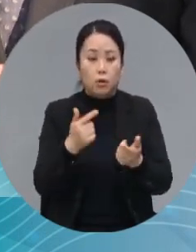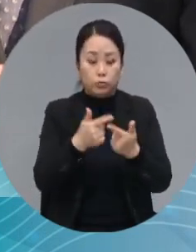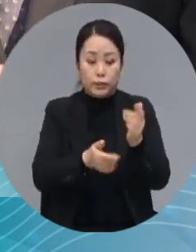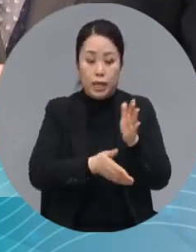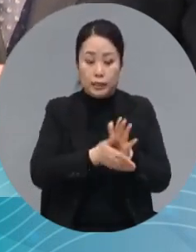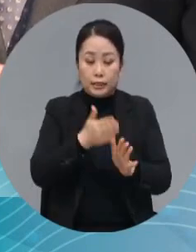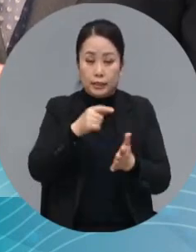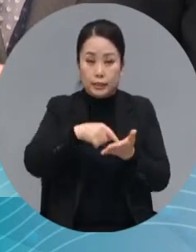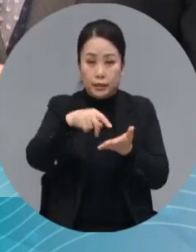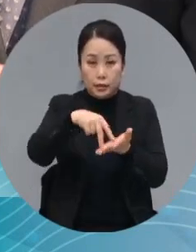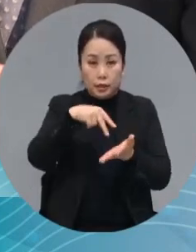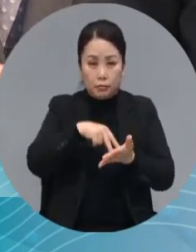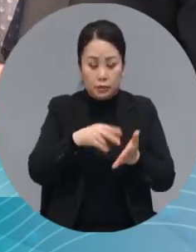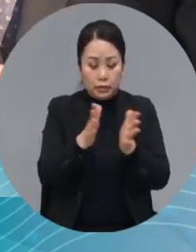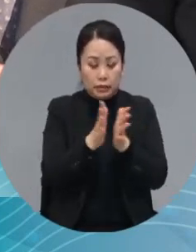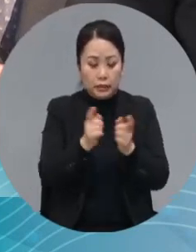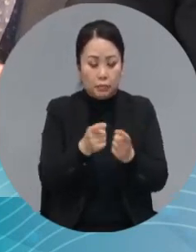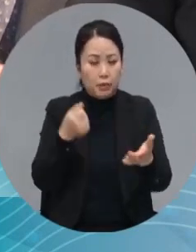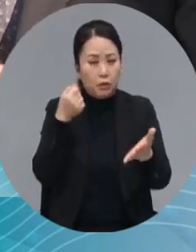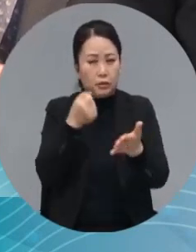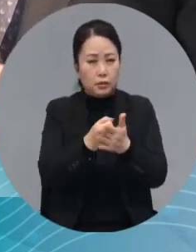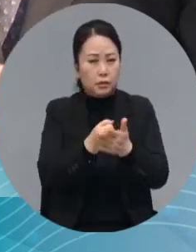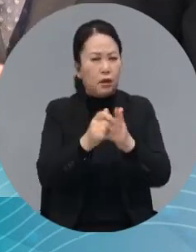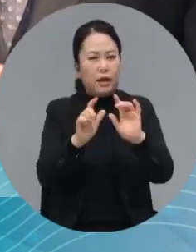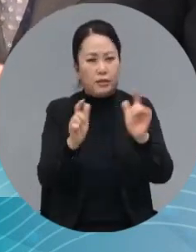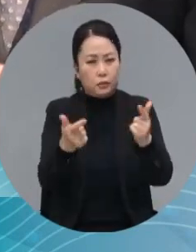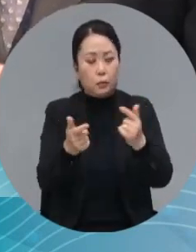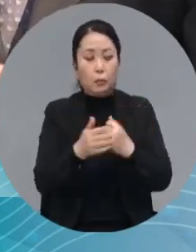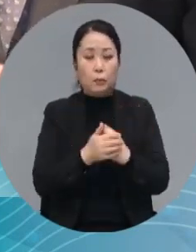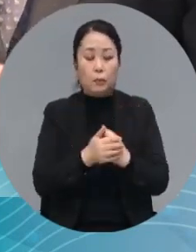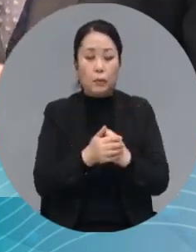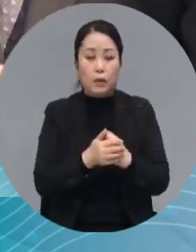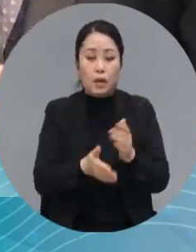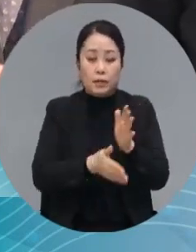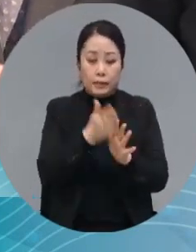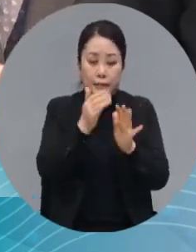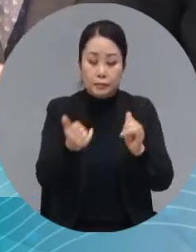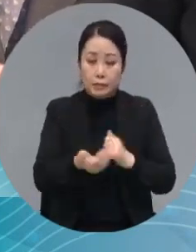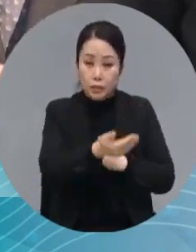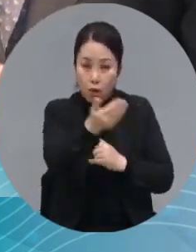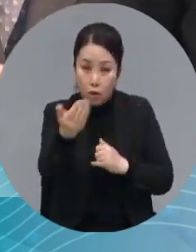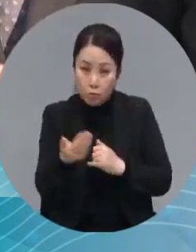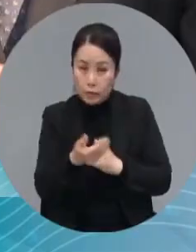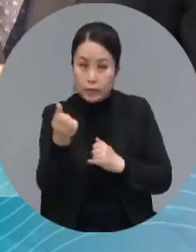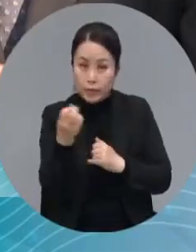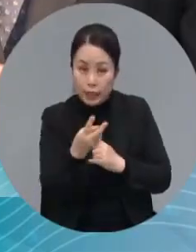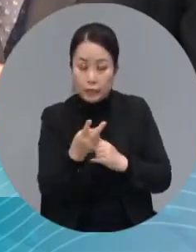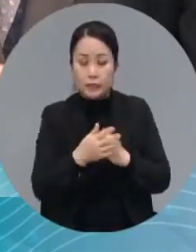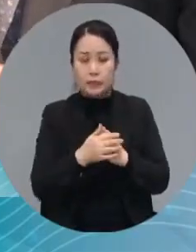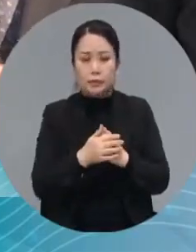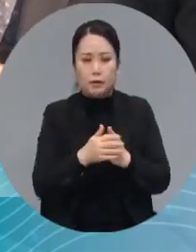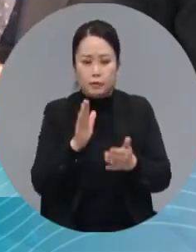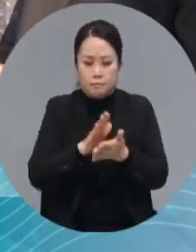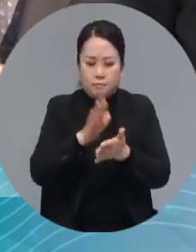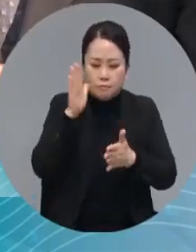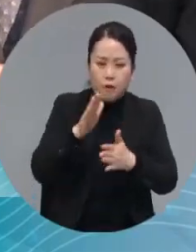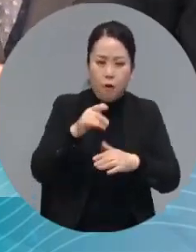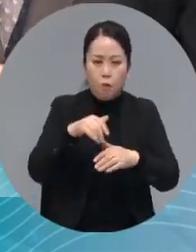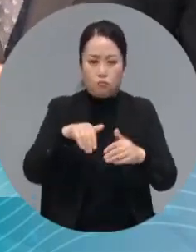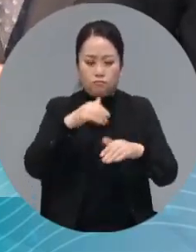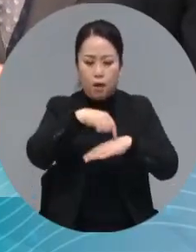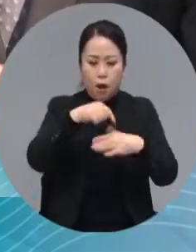시가 직접 결정할 사항은 아닌 것 같고, 네. 우리 시민들이 또다시 얼마나 열망이 있느냐,